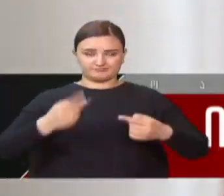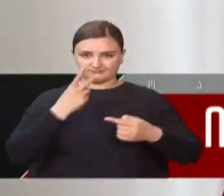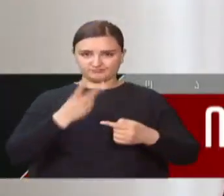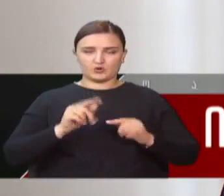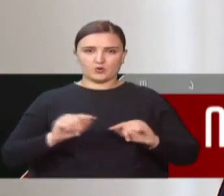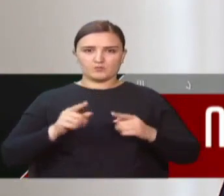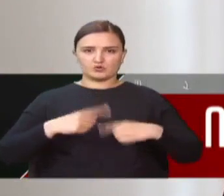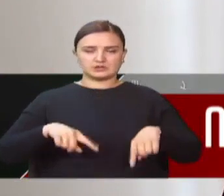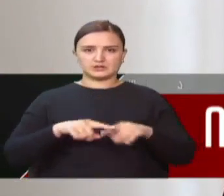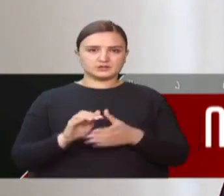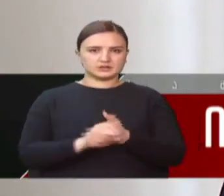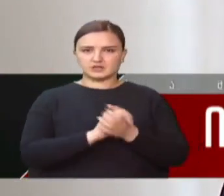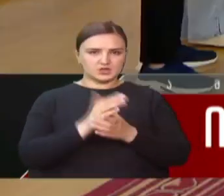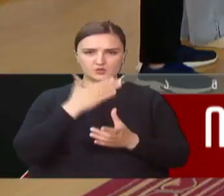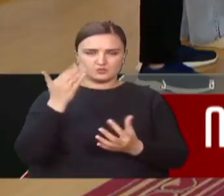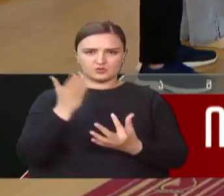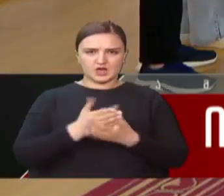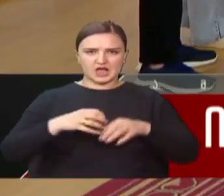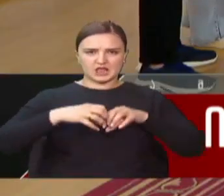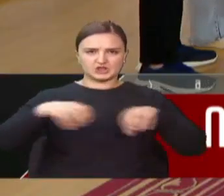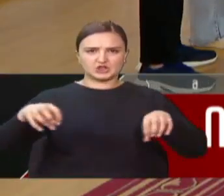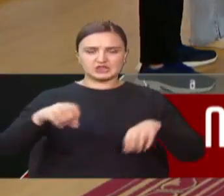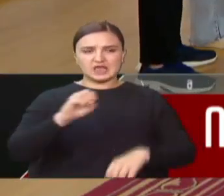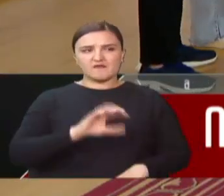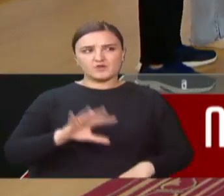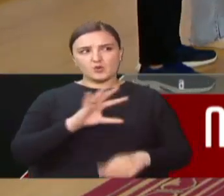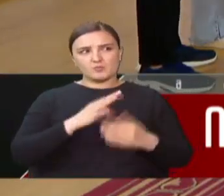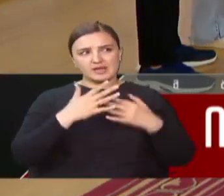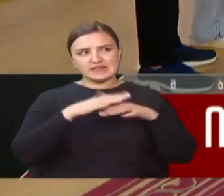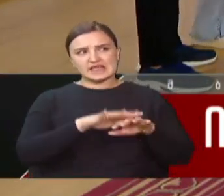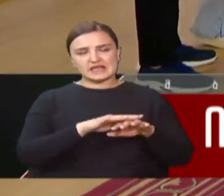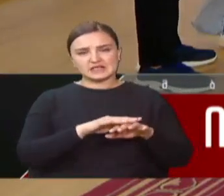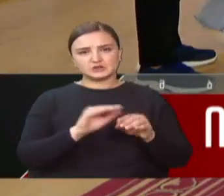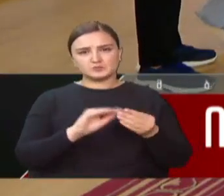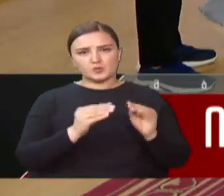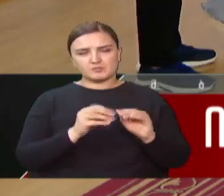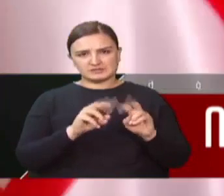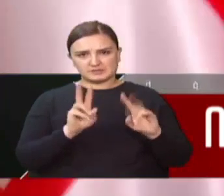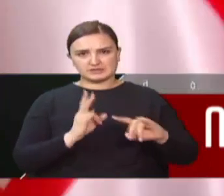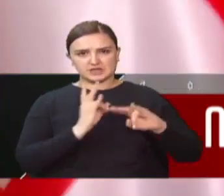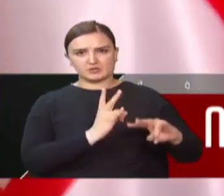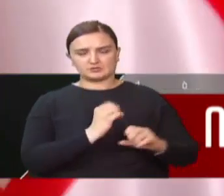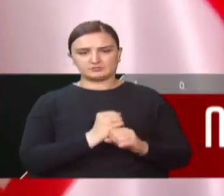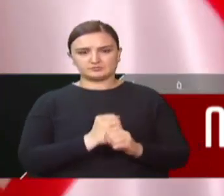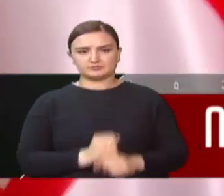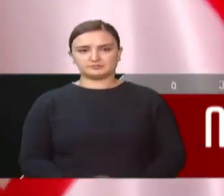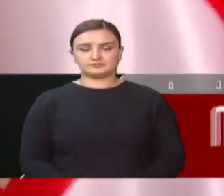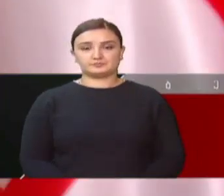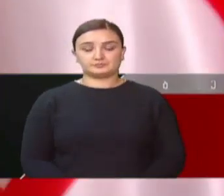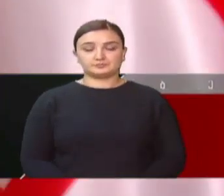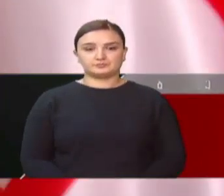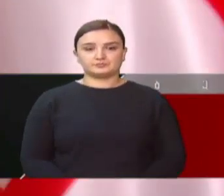opozitsia gakhlechilia da sakartvelos evrointegratsiis protsess mizanmimartula daperxebs. Kartulma